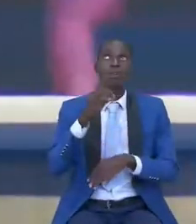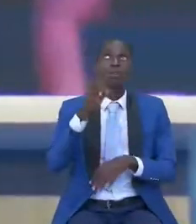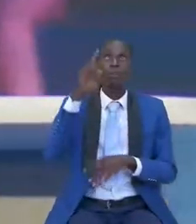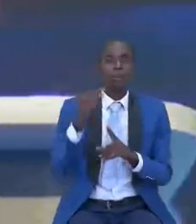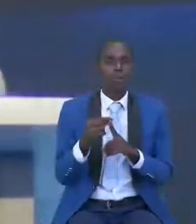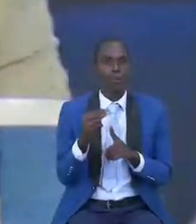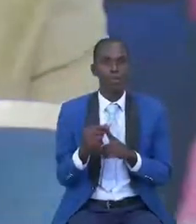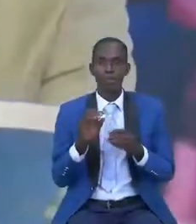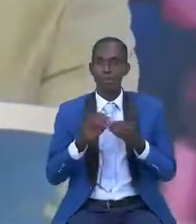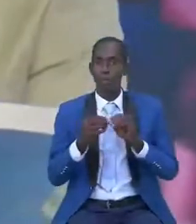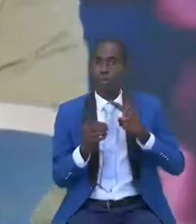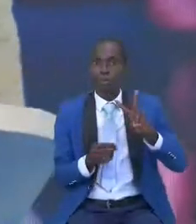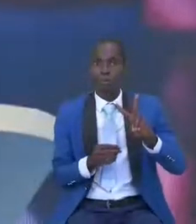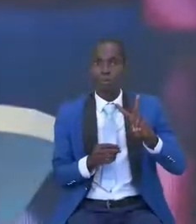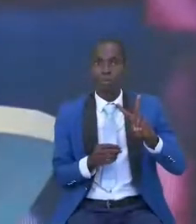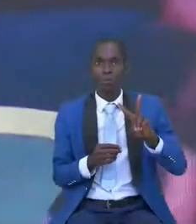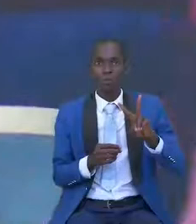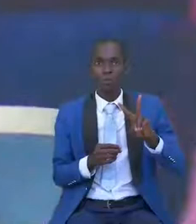l'envoi de sa parole.